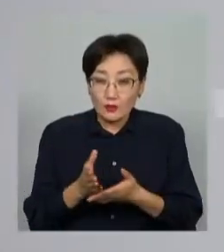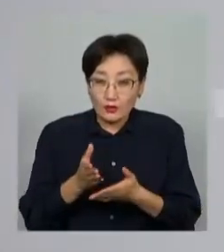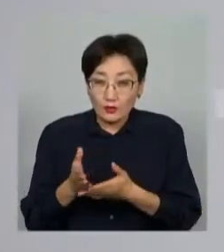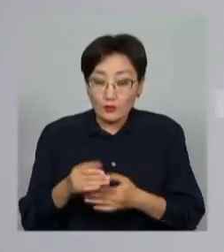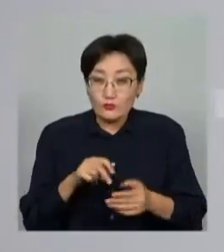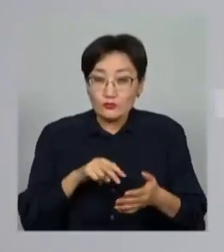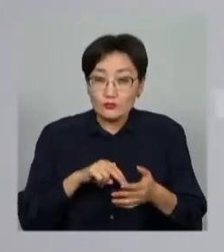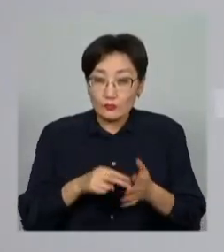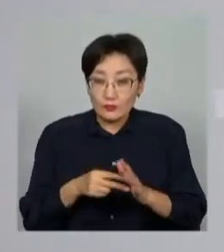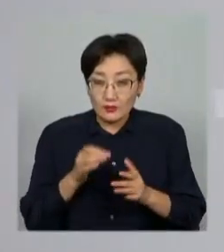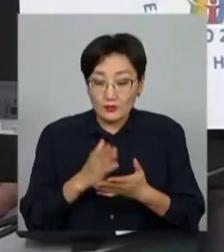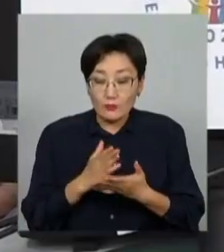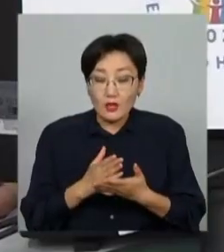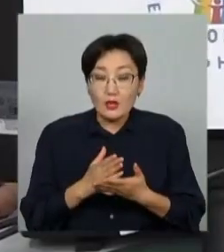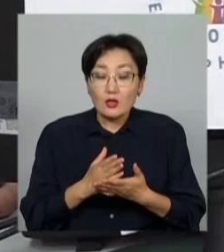Сондай-ақ сауалнама сұрақтарына